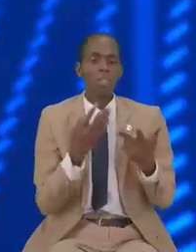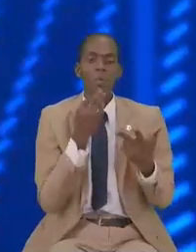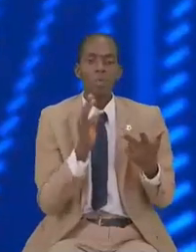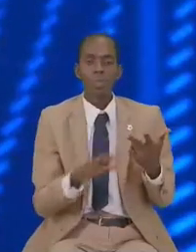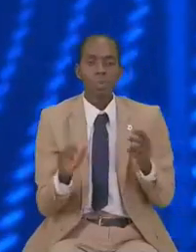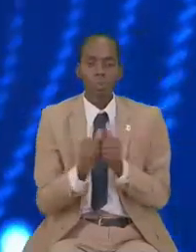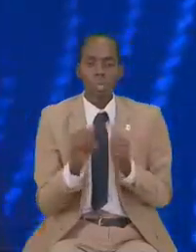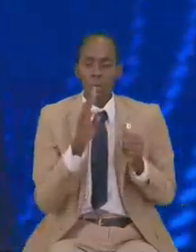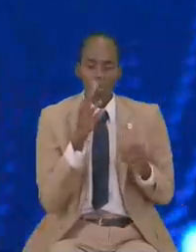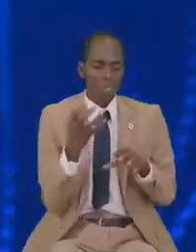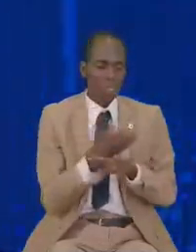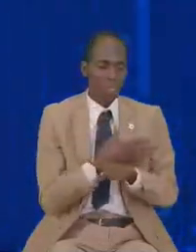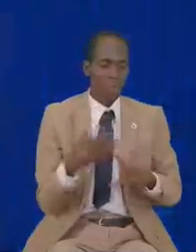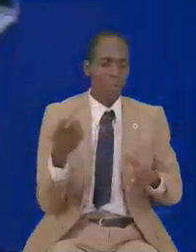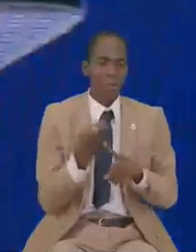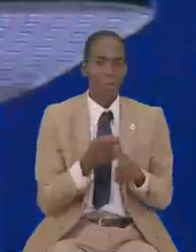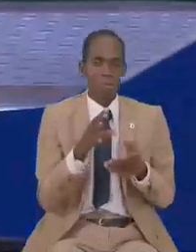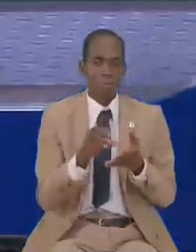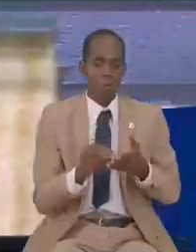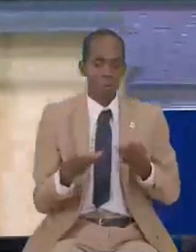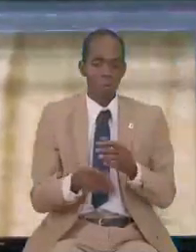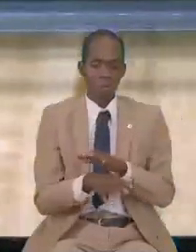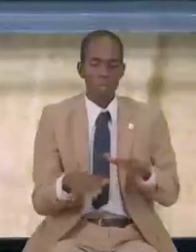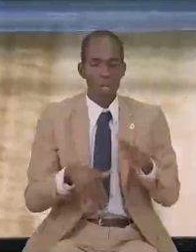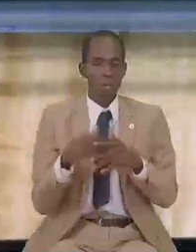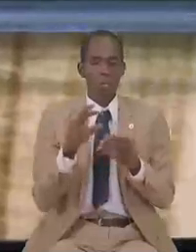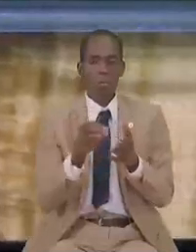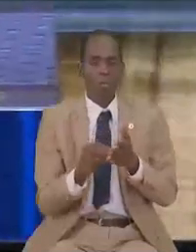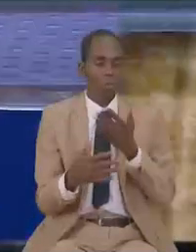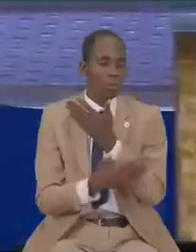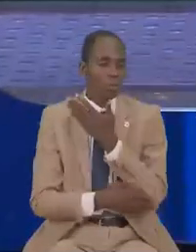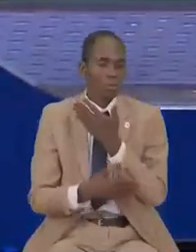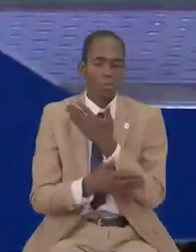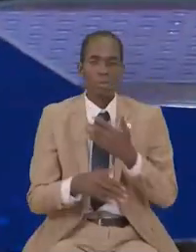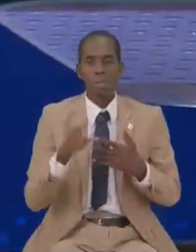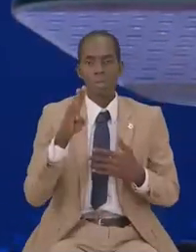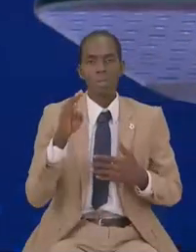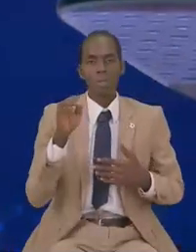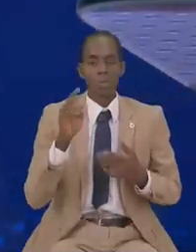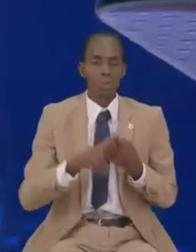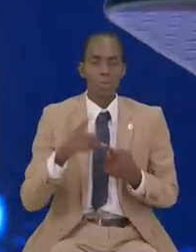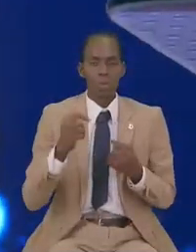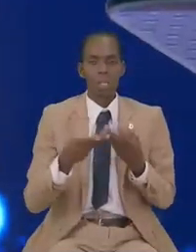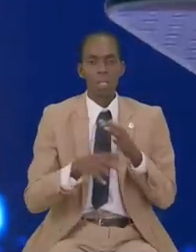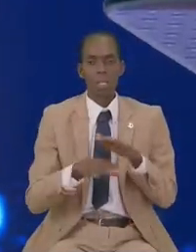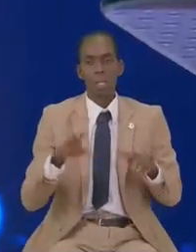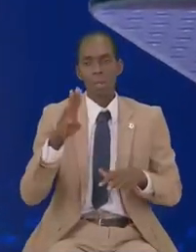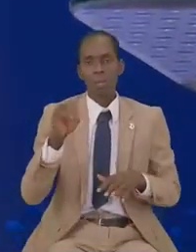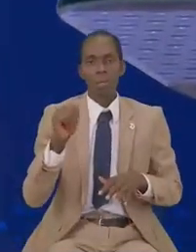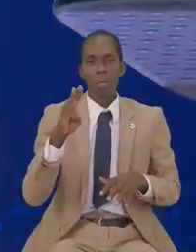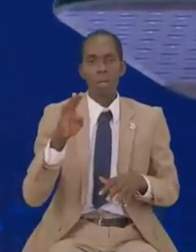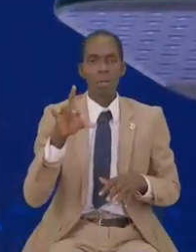la déportation, sans qu'ils soient ôtés de leur pays à Babylone, où on n'aurait pas su qu'il est